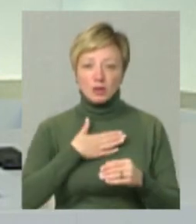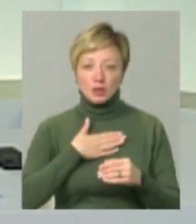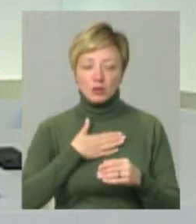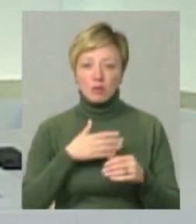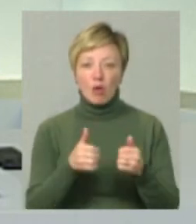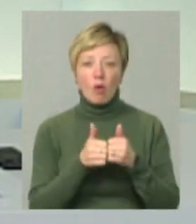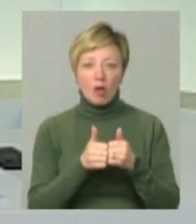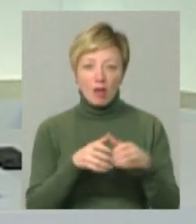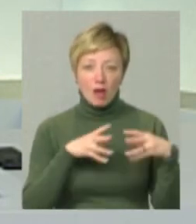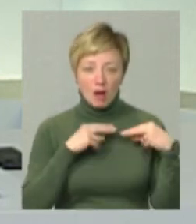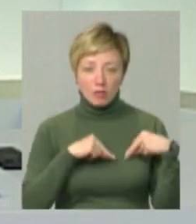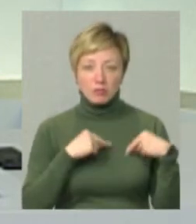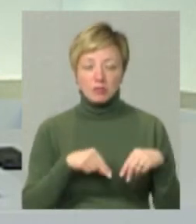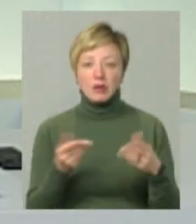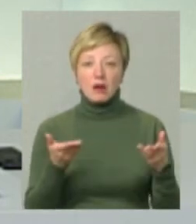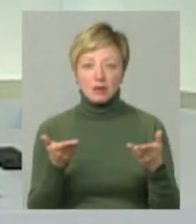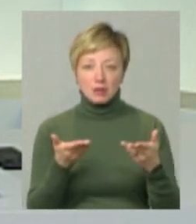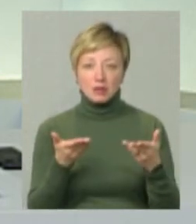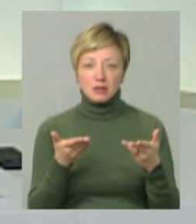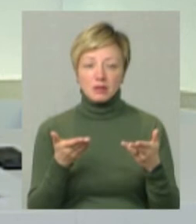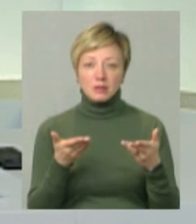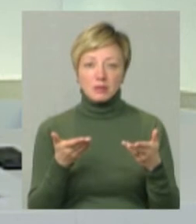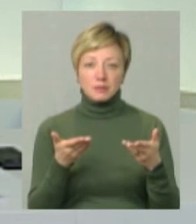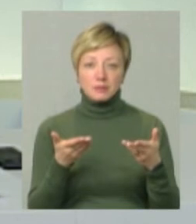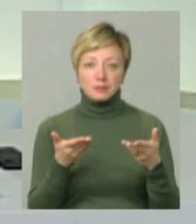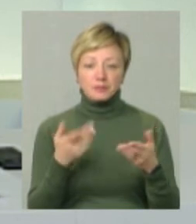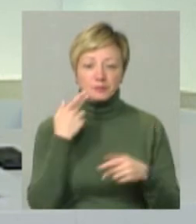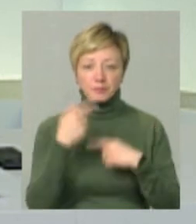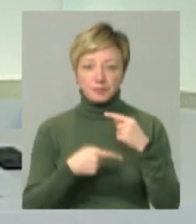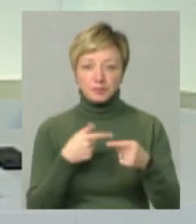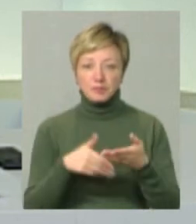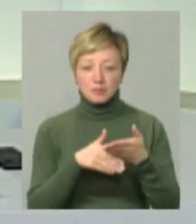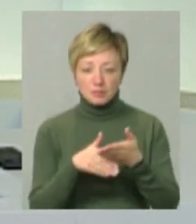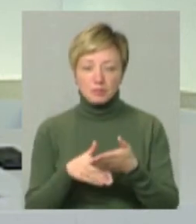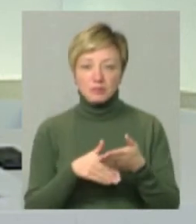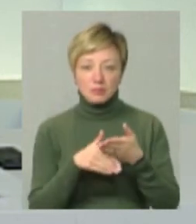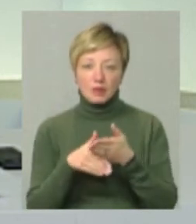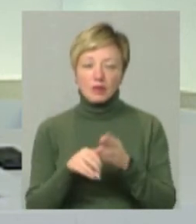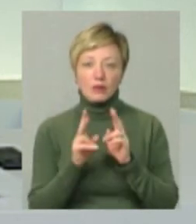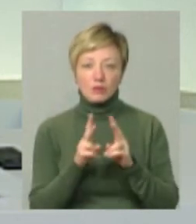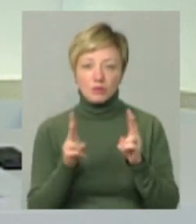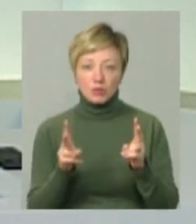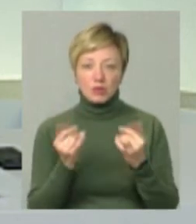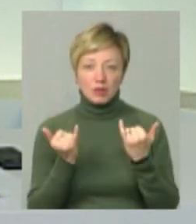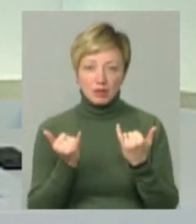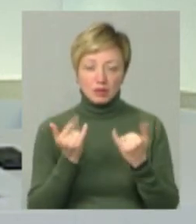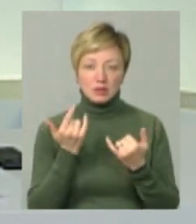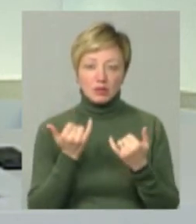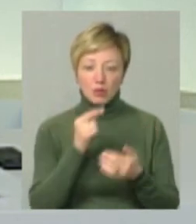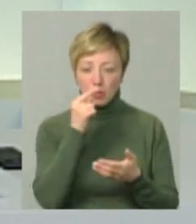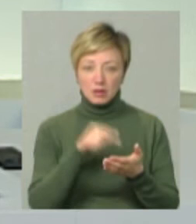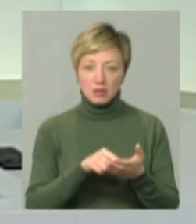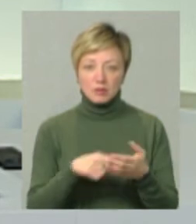нашим колегам, які, як я вже сказав, які ми постійно допомагаємо тим колегам, які наразі